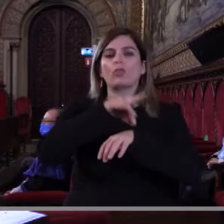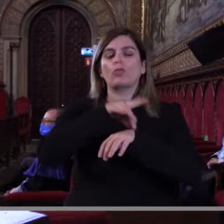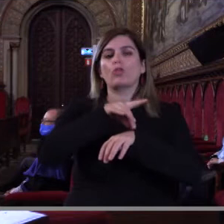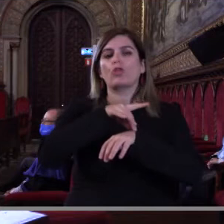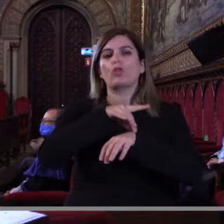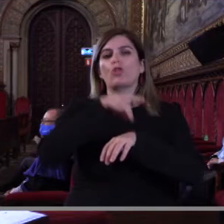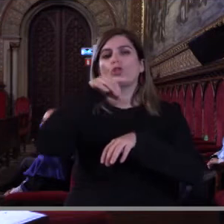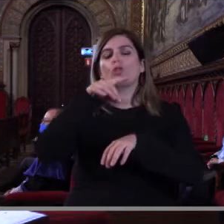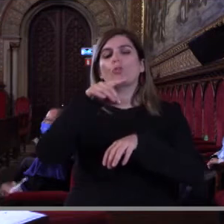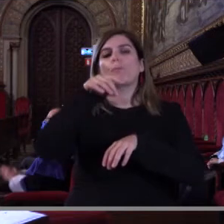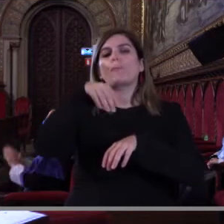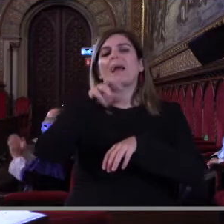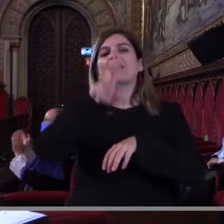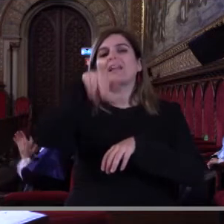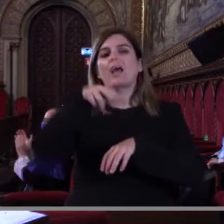Romeo Delgado.